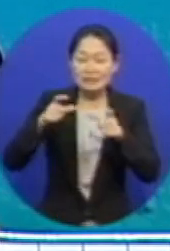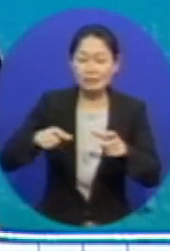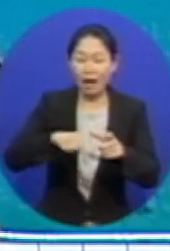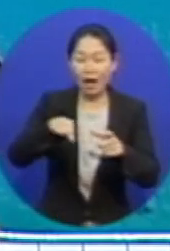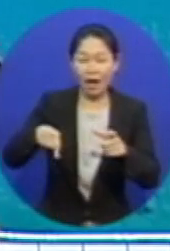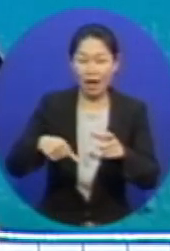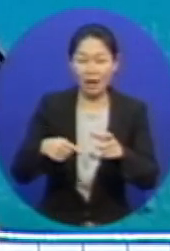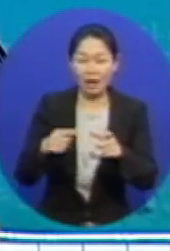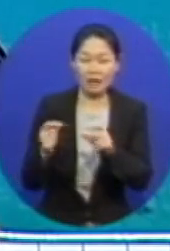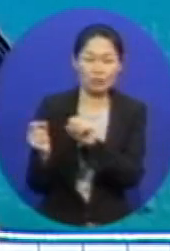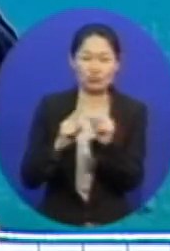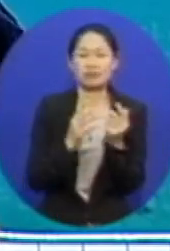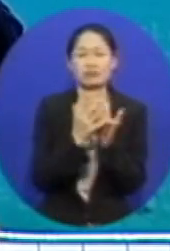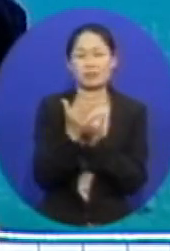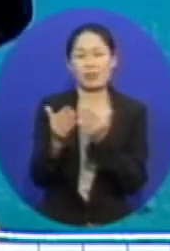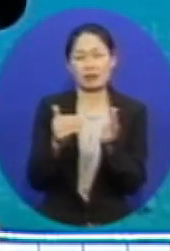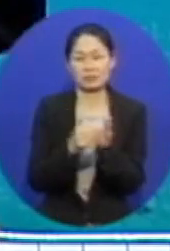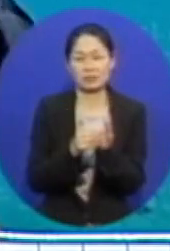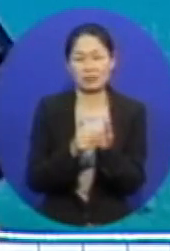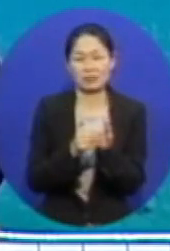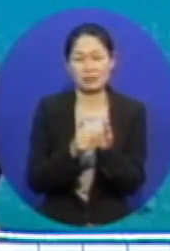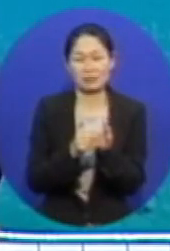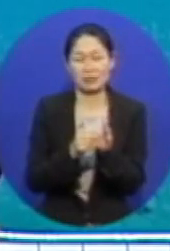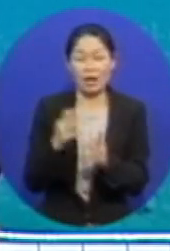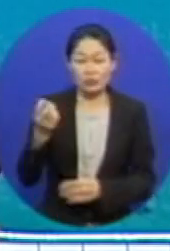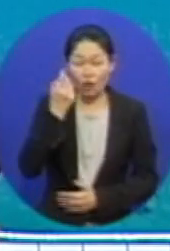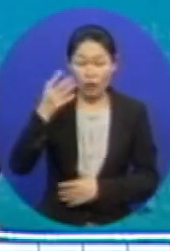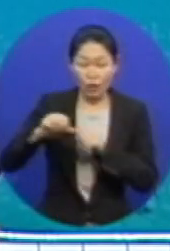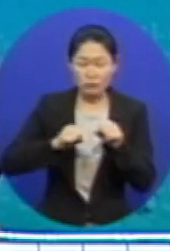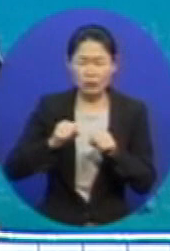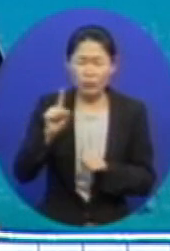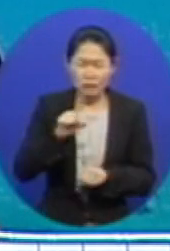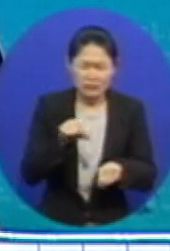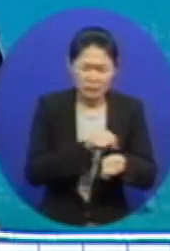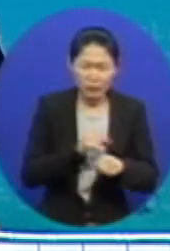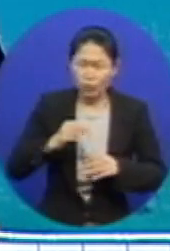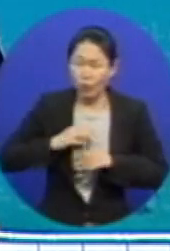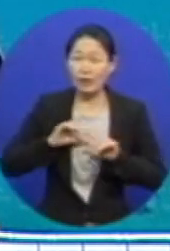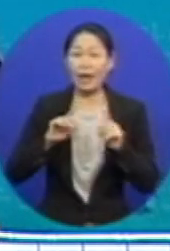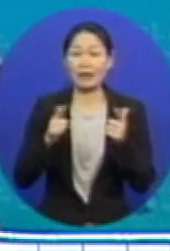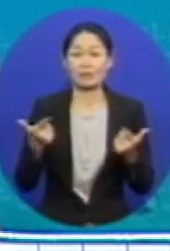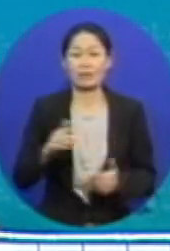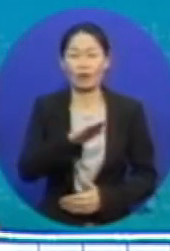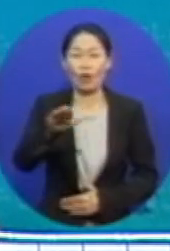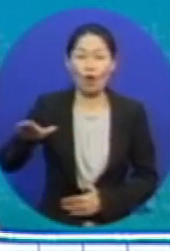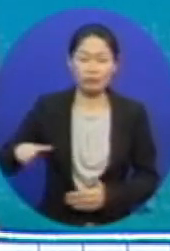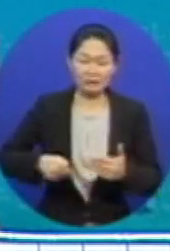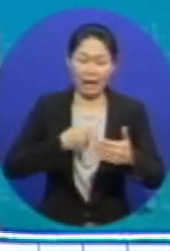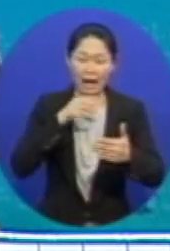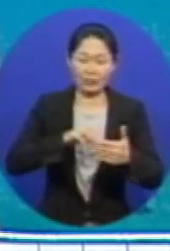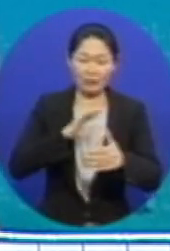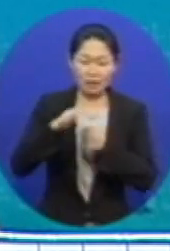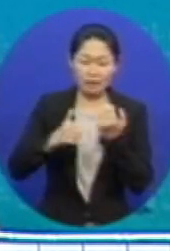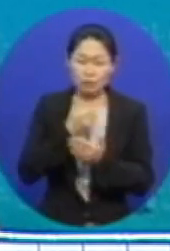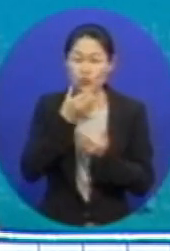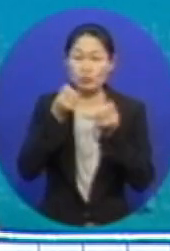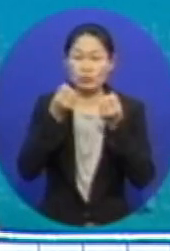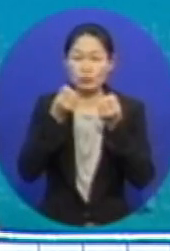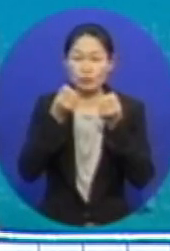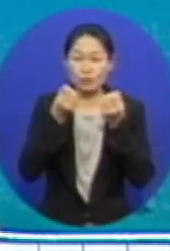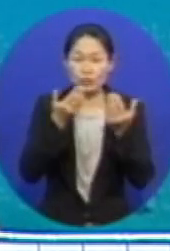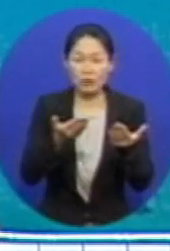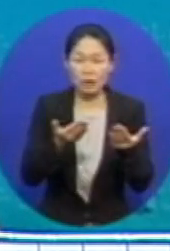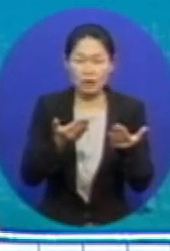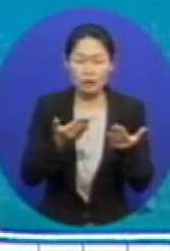성령의 역사는 정말 무슨 특별하고 놀라운 게 아닙니다 여러분 안에서 하나님이 축복할 수 없는 문제가